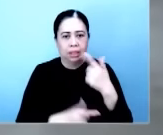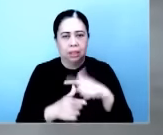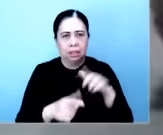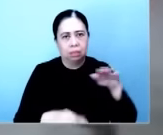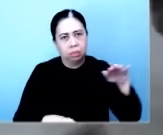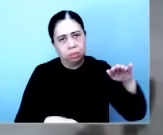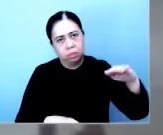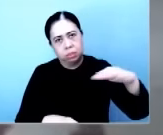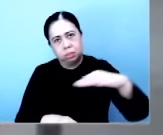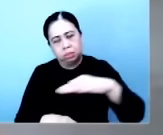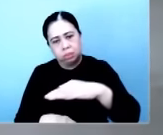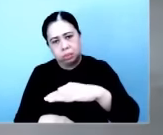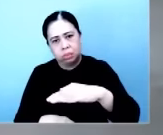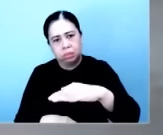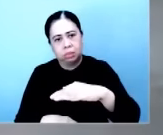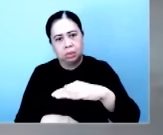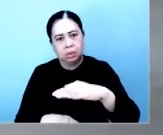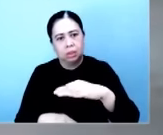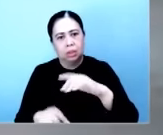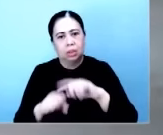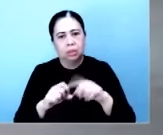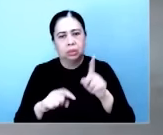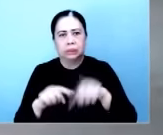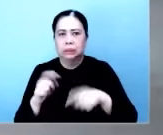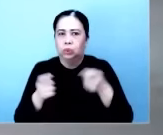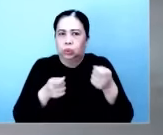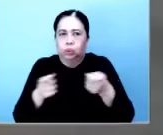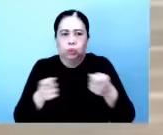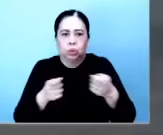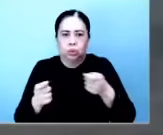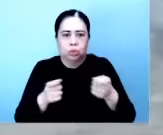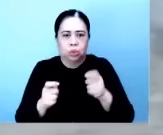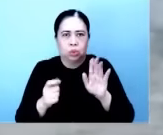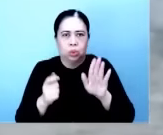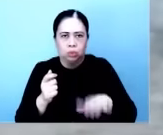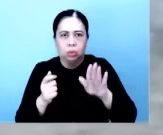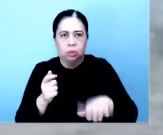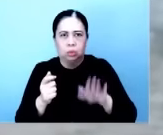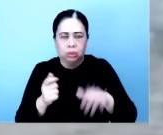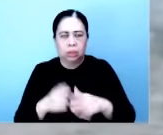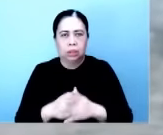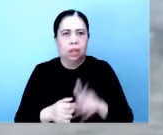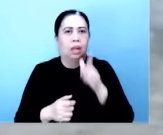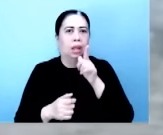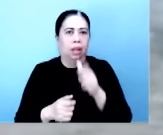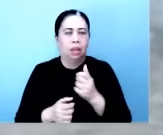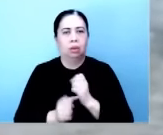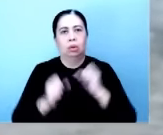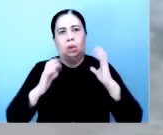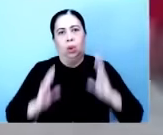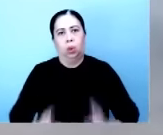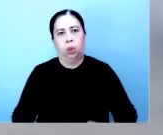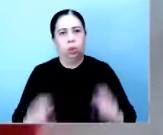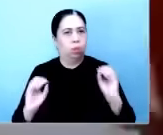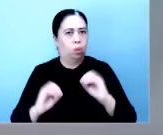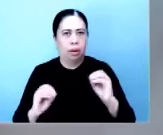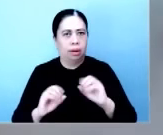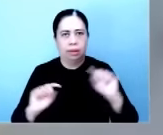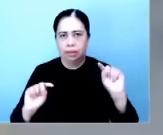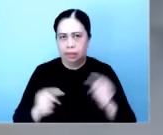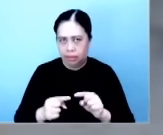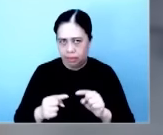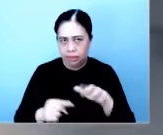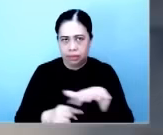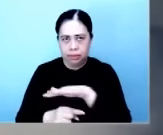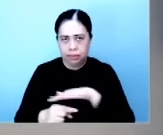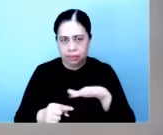daan. Hindi po niya na-control yung brake. Maswerte namang walang nasaktan sa mga residente ng compound,